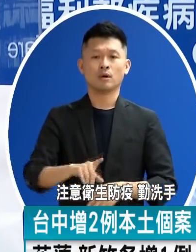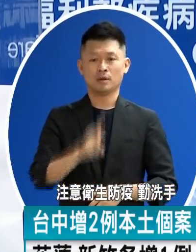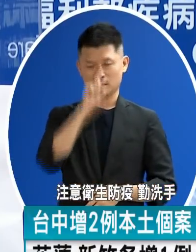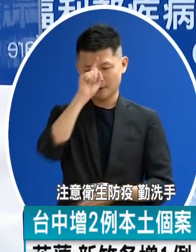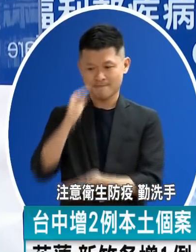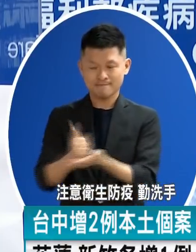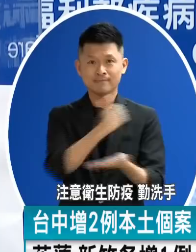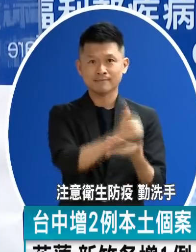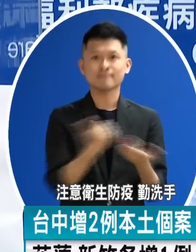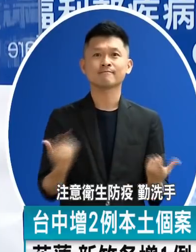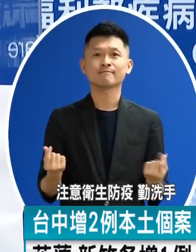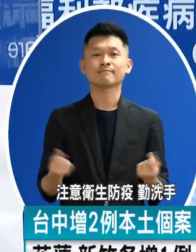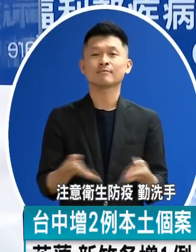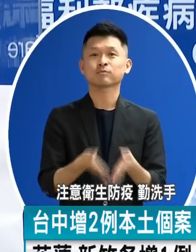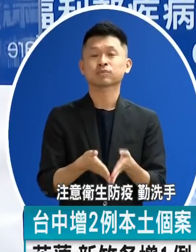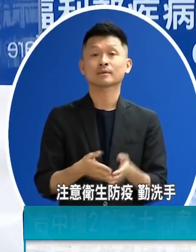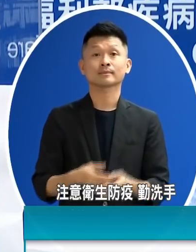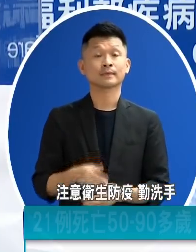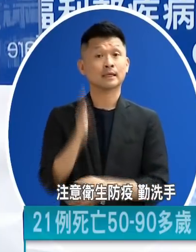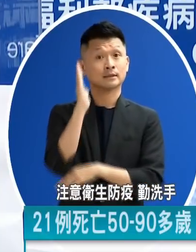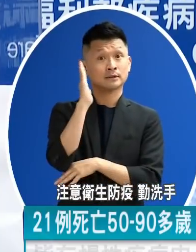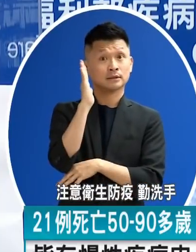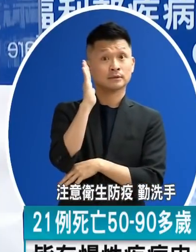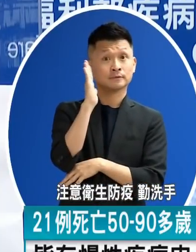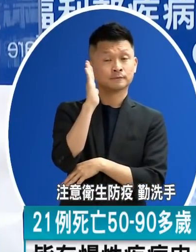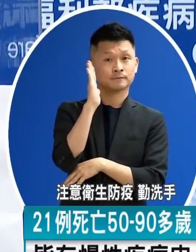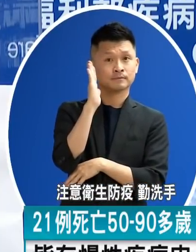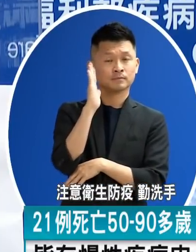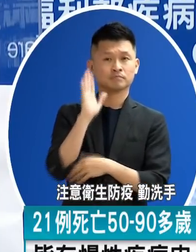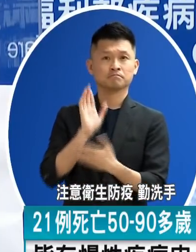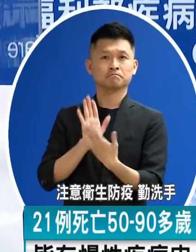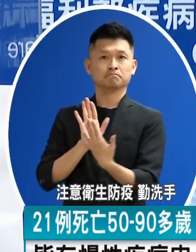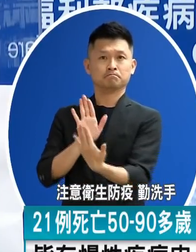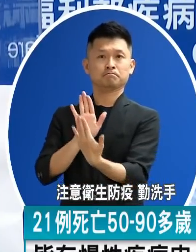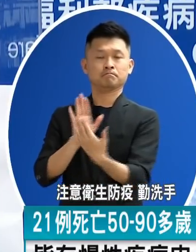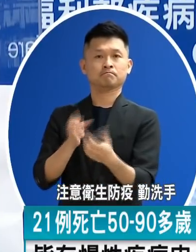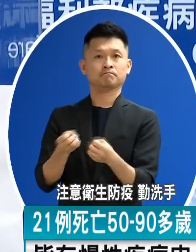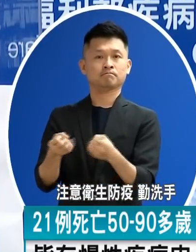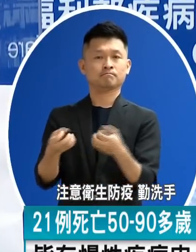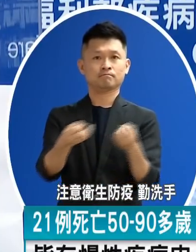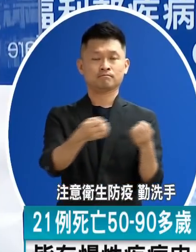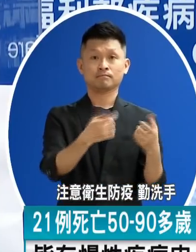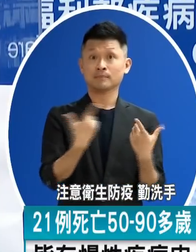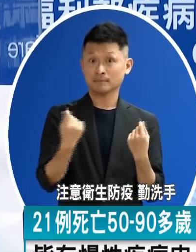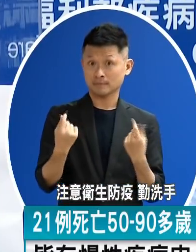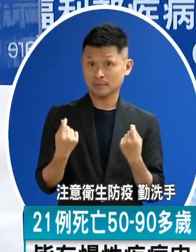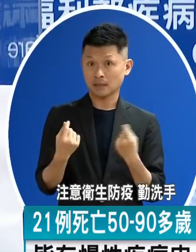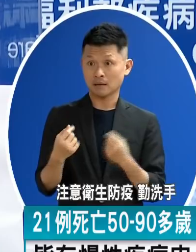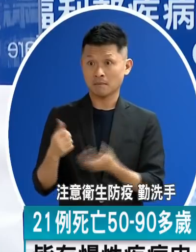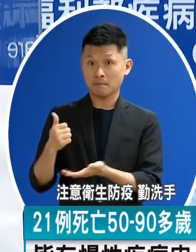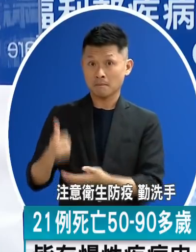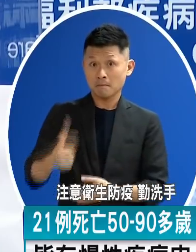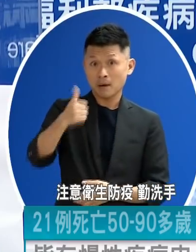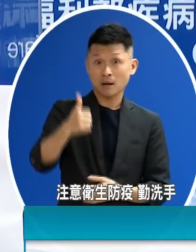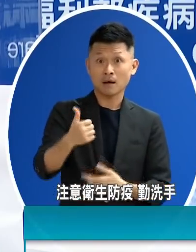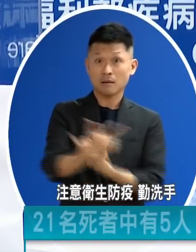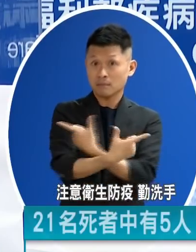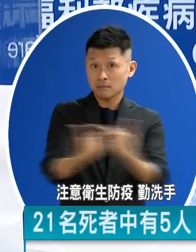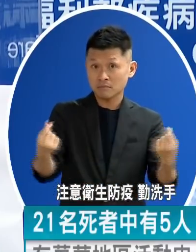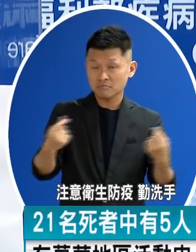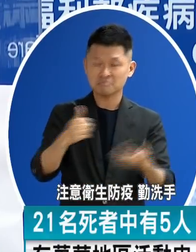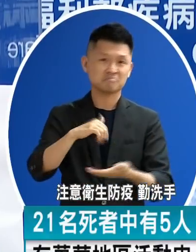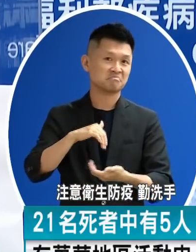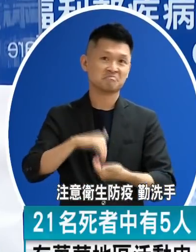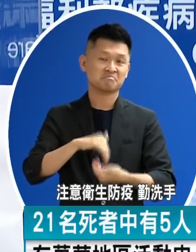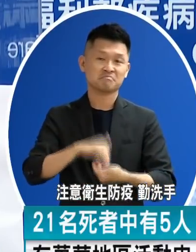成功。不过就好像政府在外在谈一样，也不见得每一笔都能够谈成功。